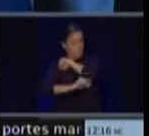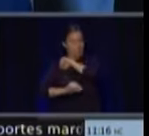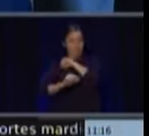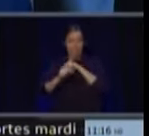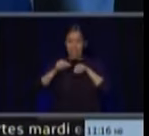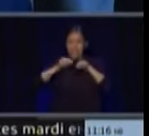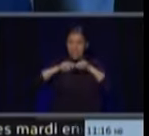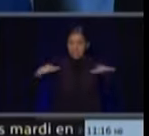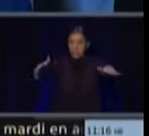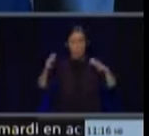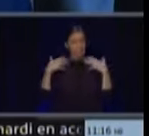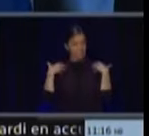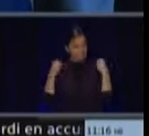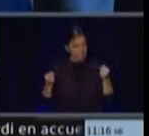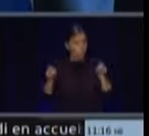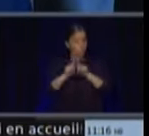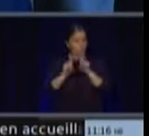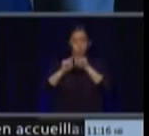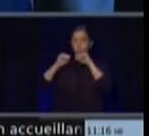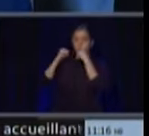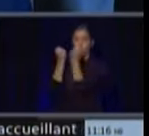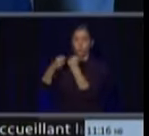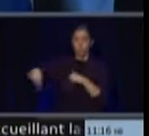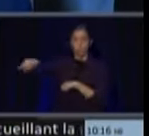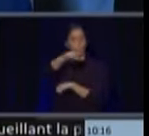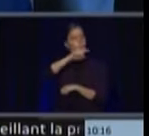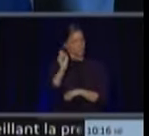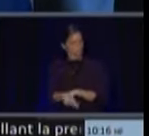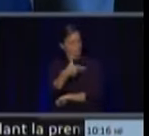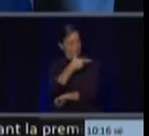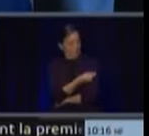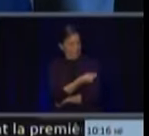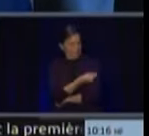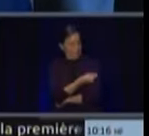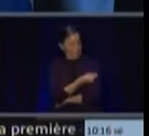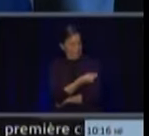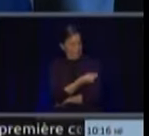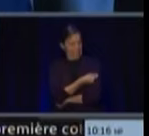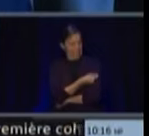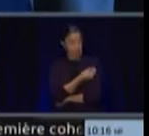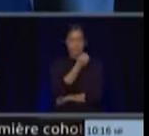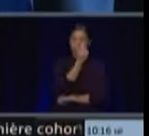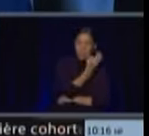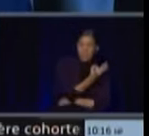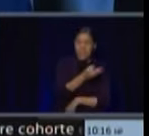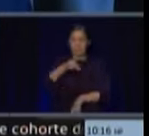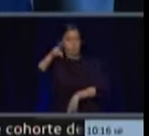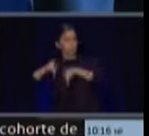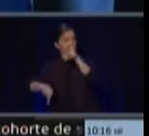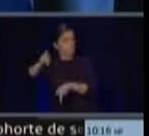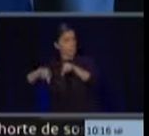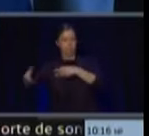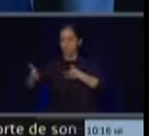santé et des services sociaux devront être vaccinés, autant ceux du public que du privé.